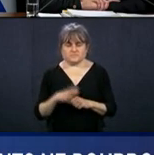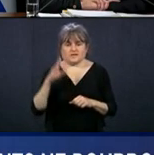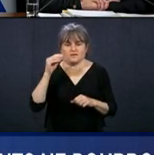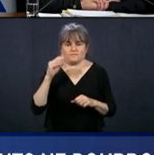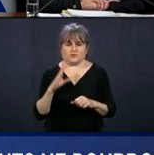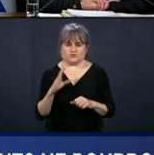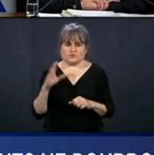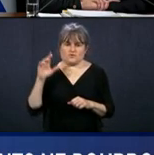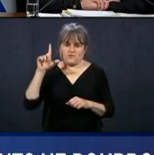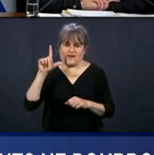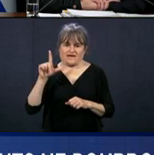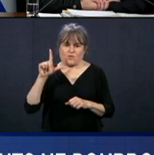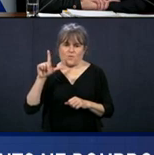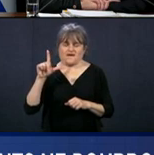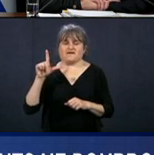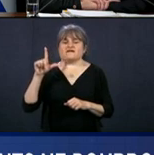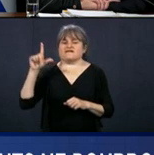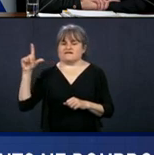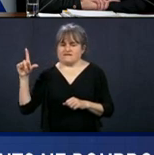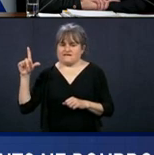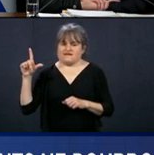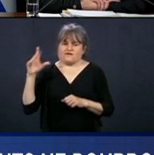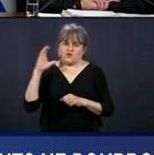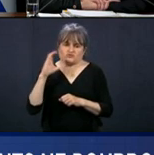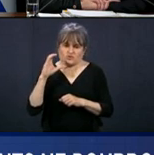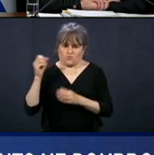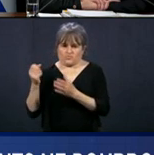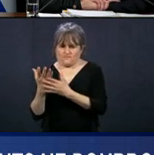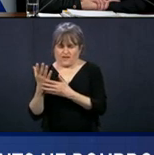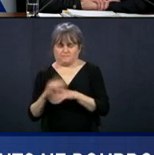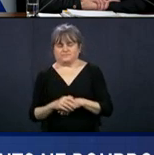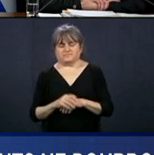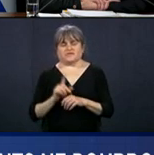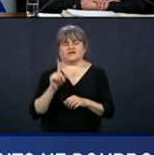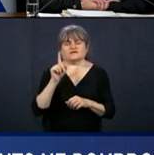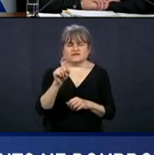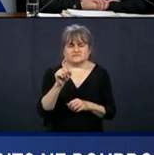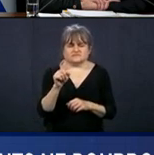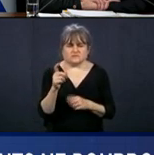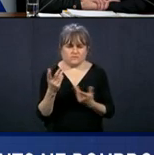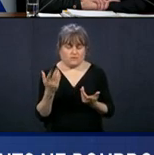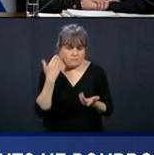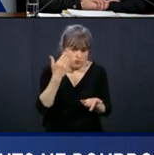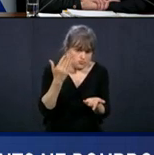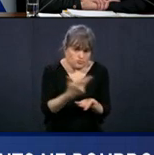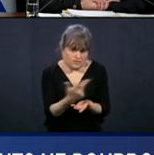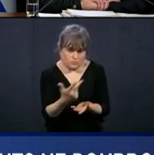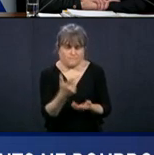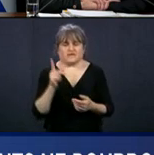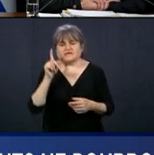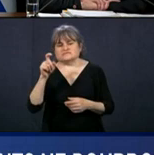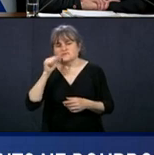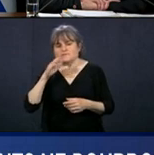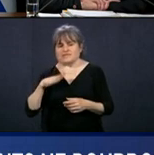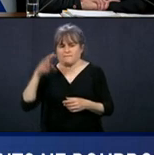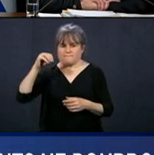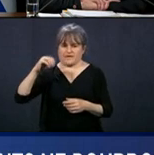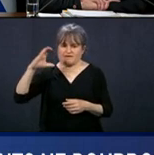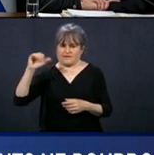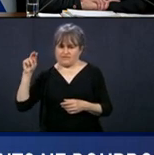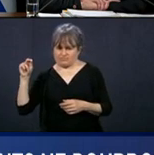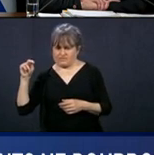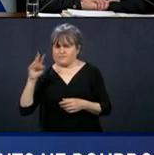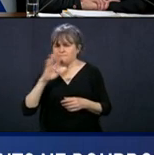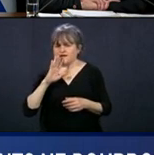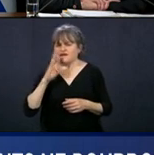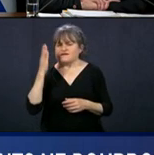Arruda, est-ce que c'est possible de savoir, Madame McCann, combien de patients ont été transférés? Vous avez dit tout à